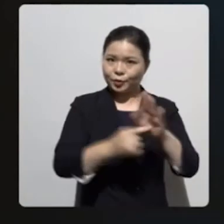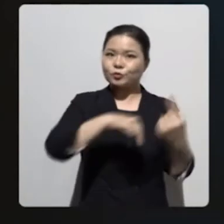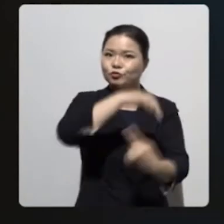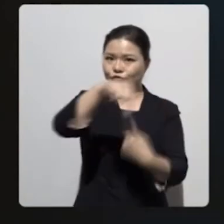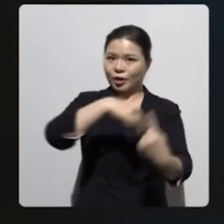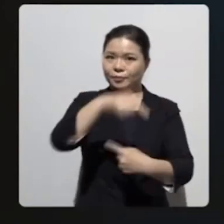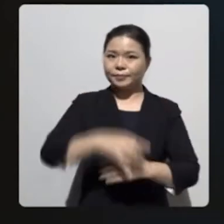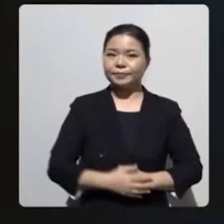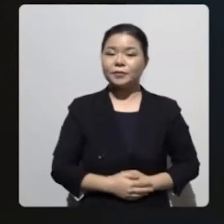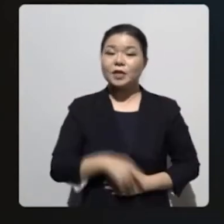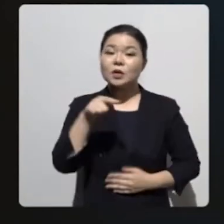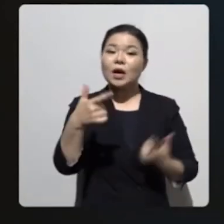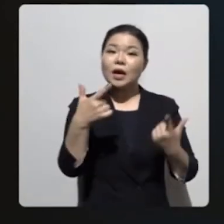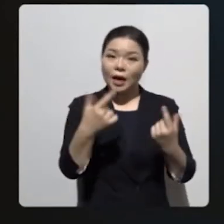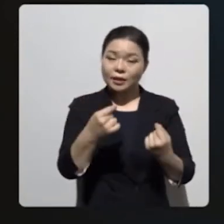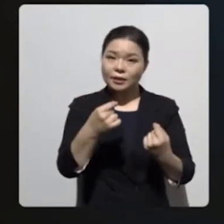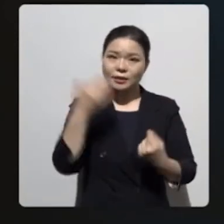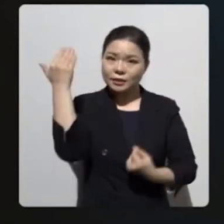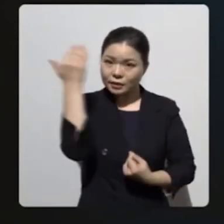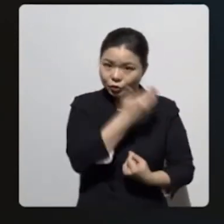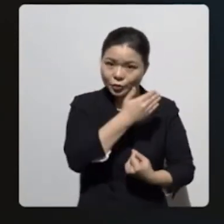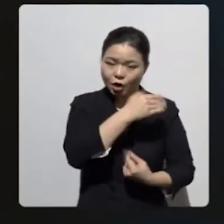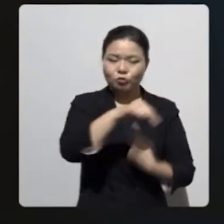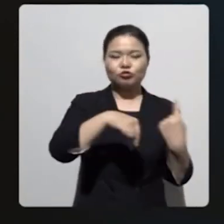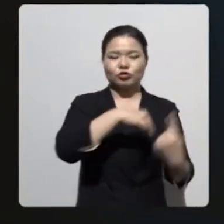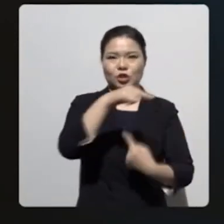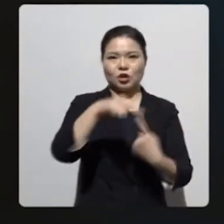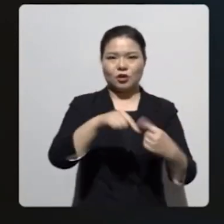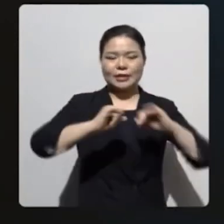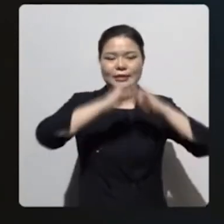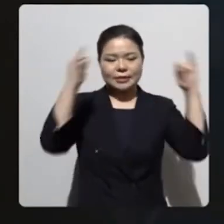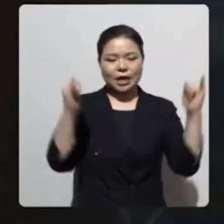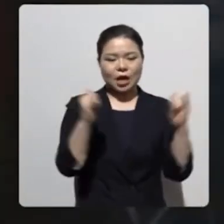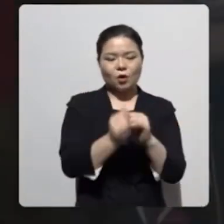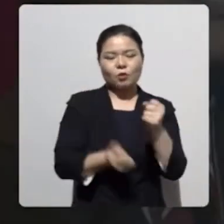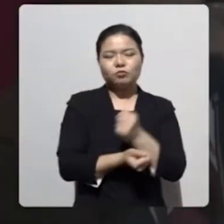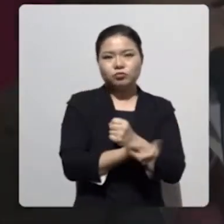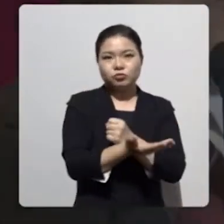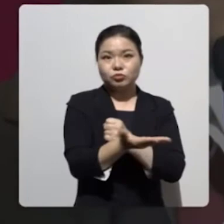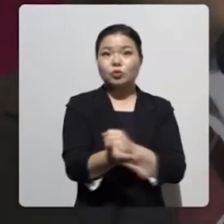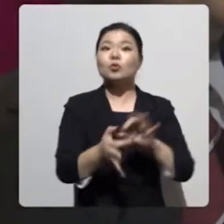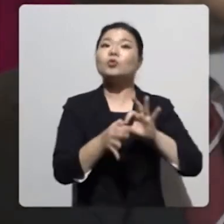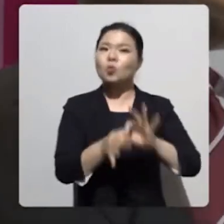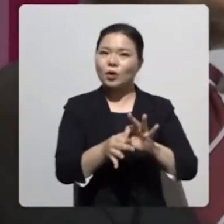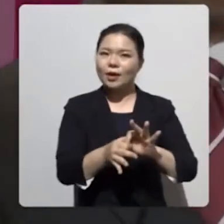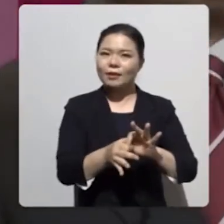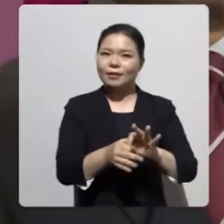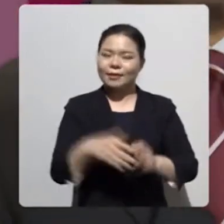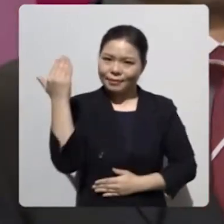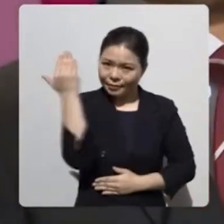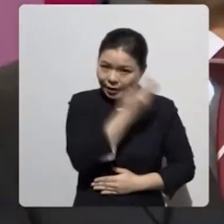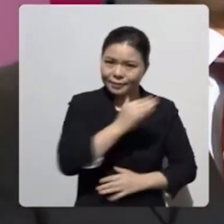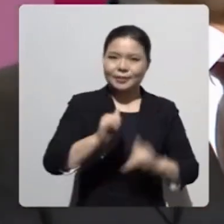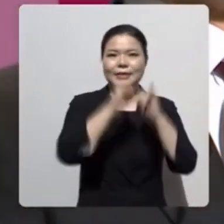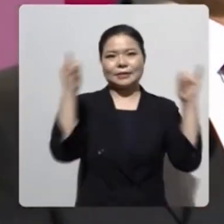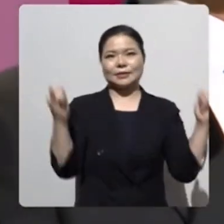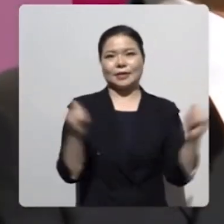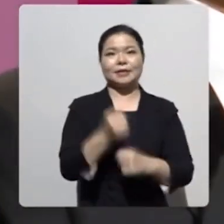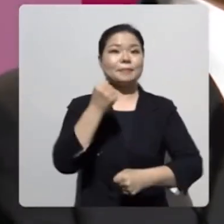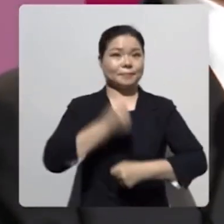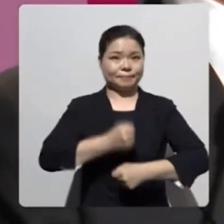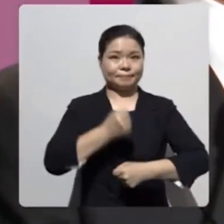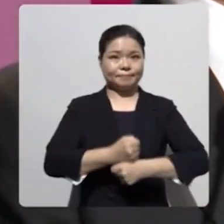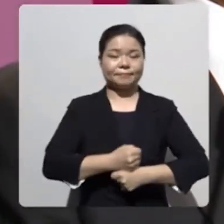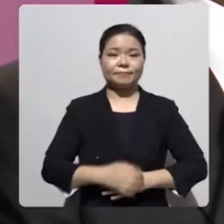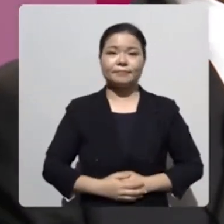이러한 투명성이 우리 사회 전반에 확산되어 우리 사회가 투명한 사회가 되도록 하겠습니다.